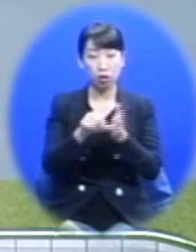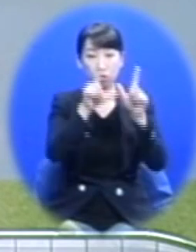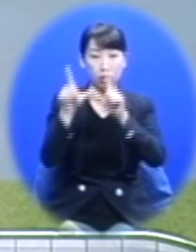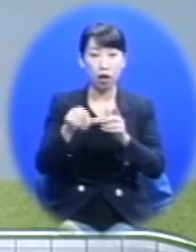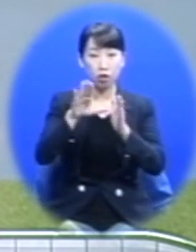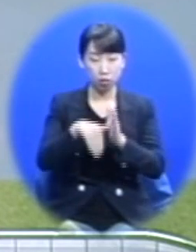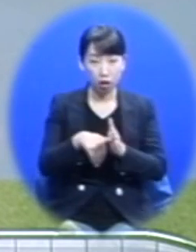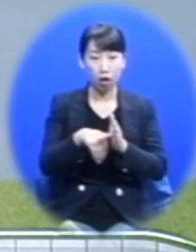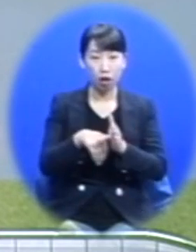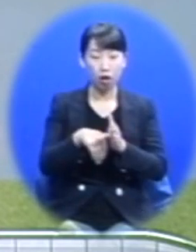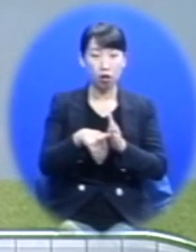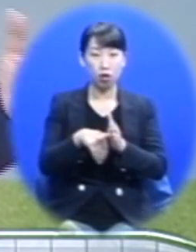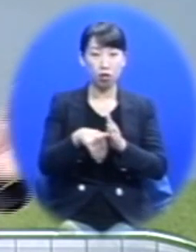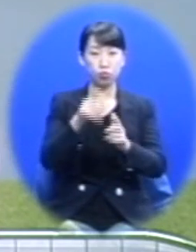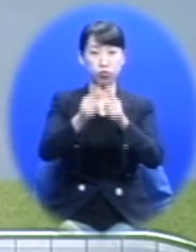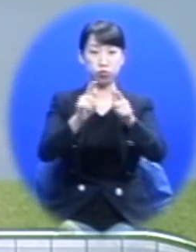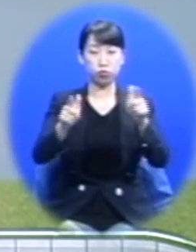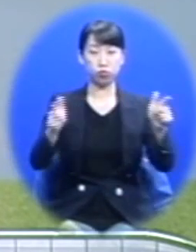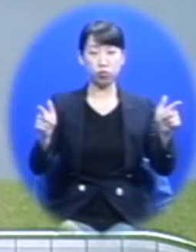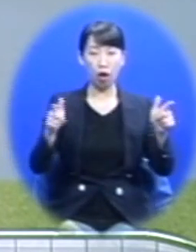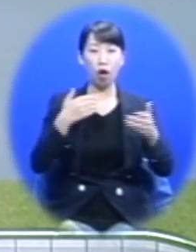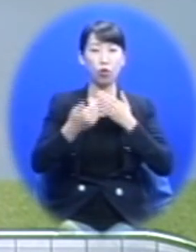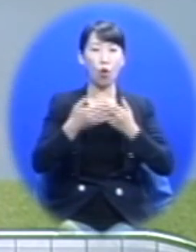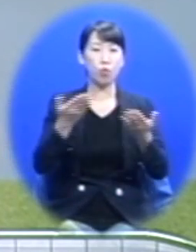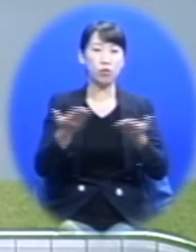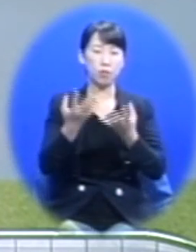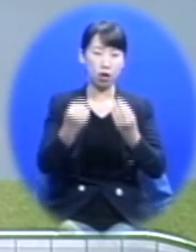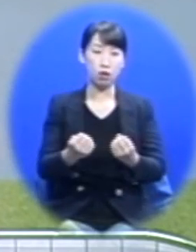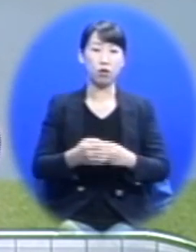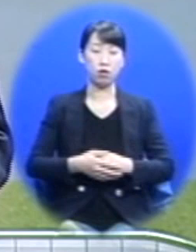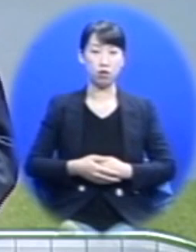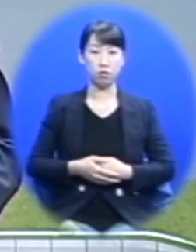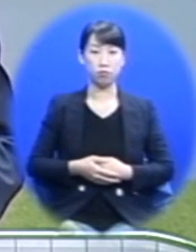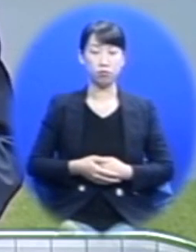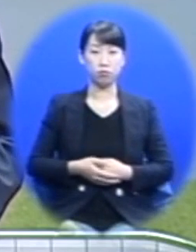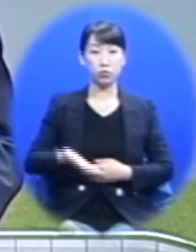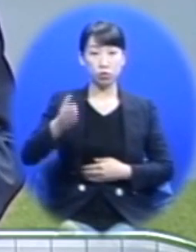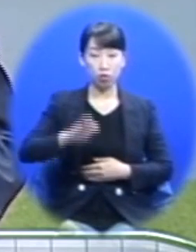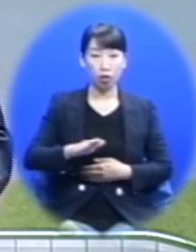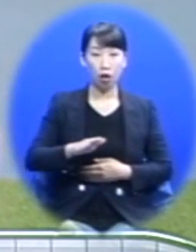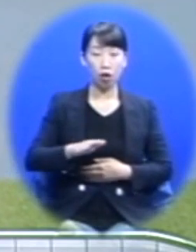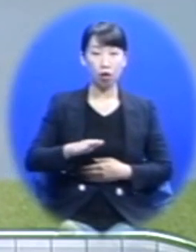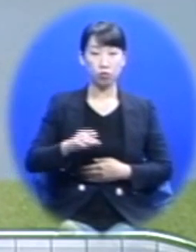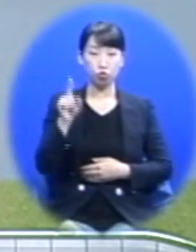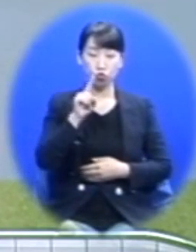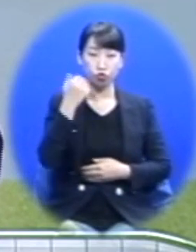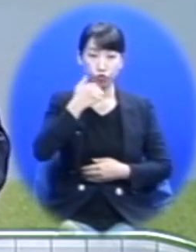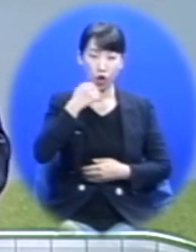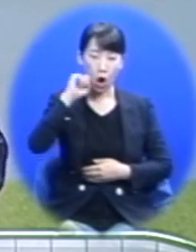다 시기는 다르지만 다 겪으실 일들입니다. 그런데 어떤 교우들은 그런 일을 겪을